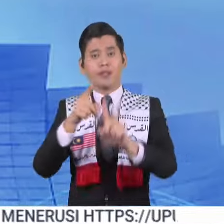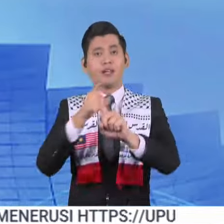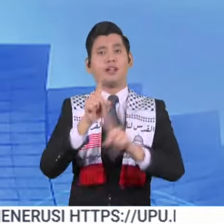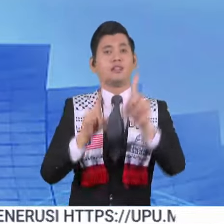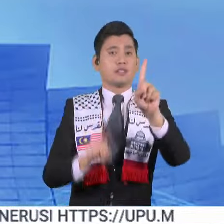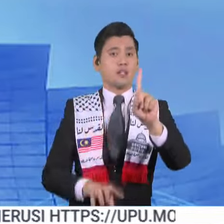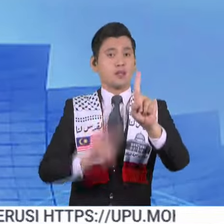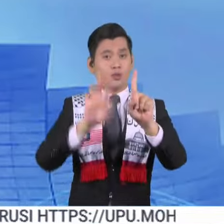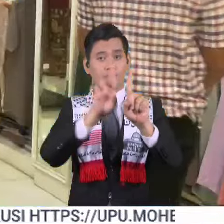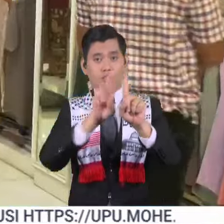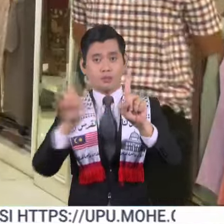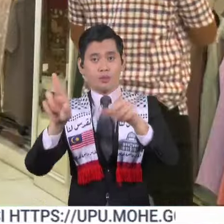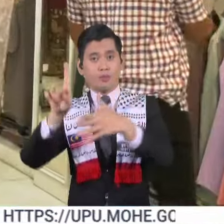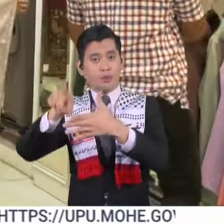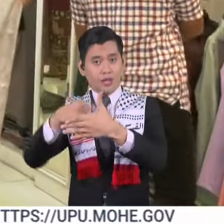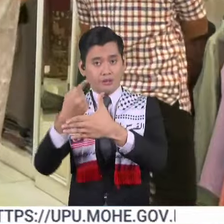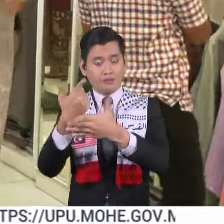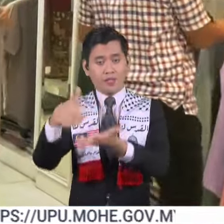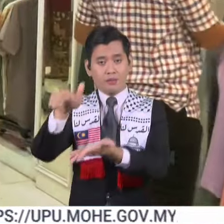Yudahlan.